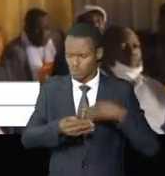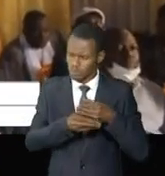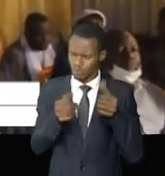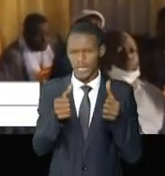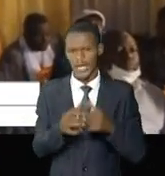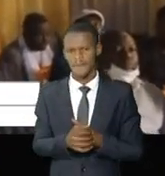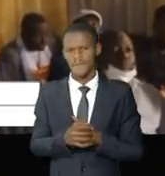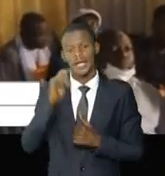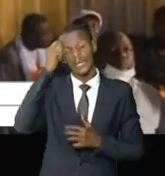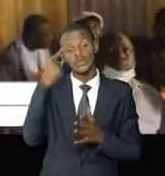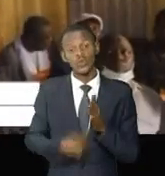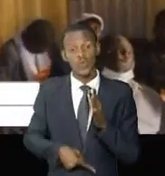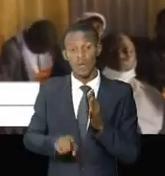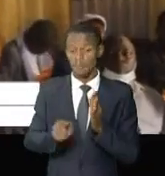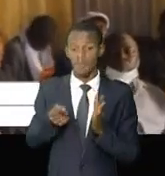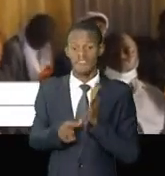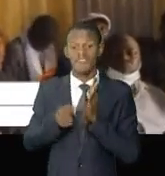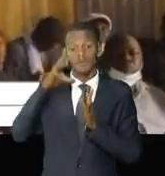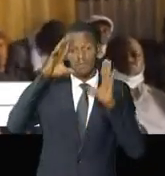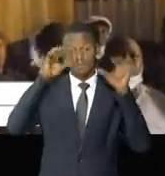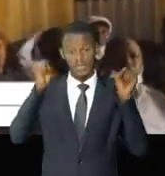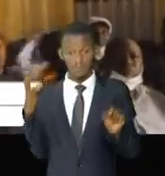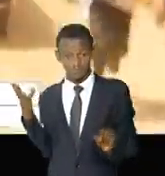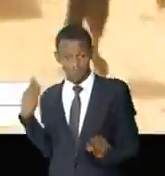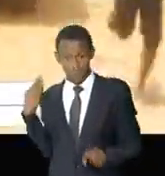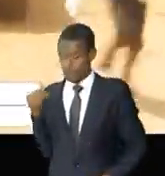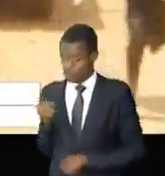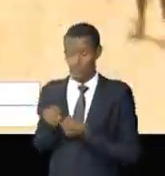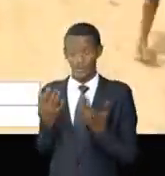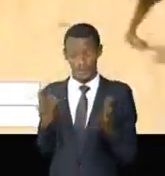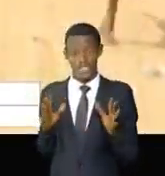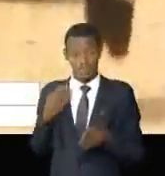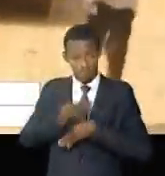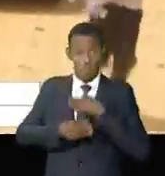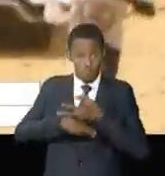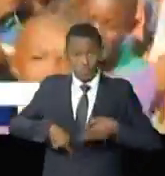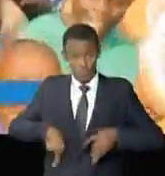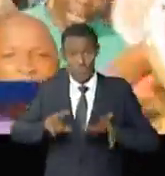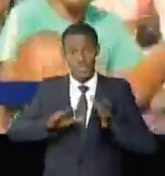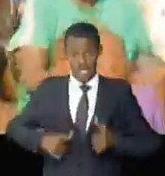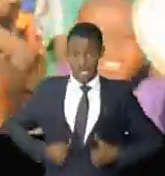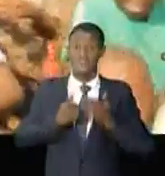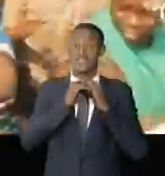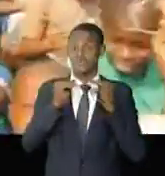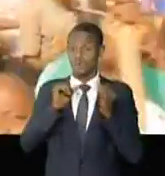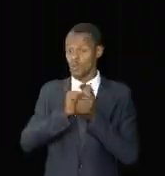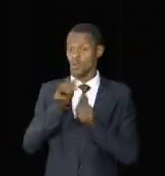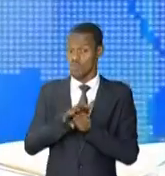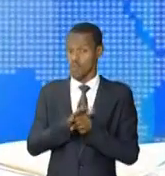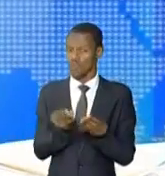déjà impliqué dans la réhabilitation de l'avenue de la paix et un nombre assez important des problèmes à caractère